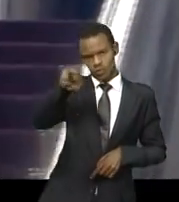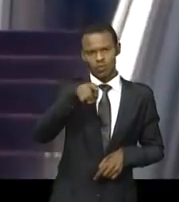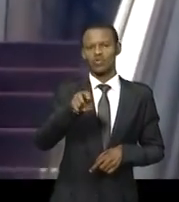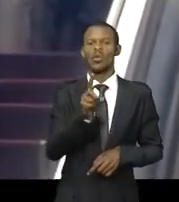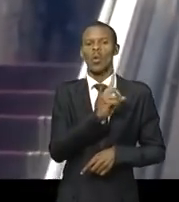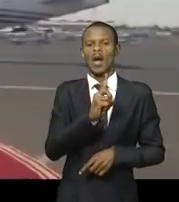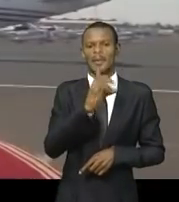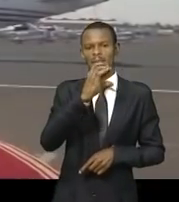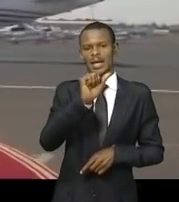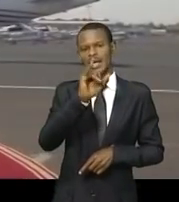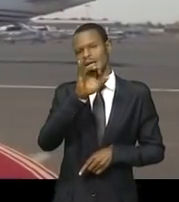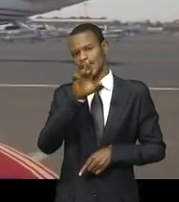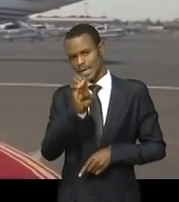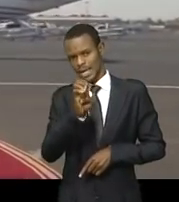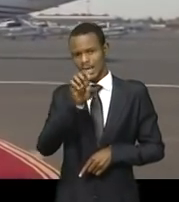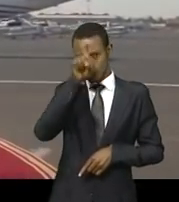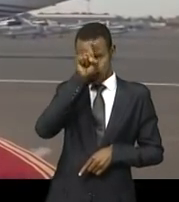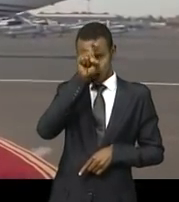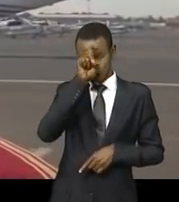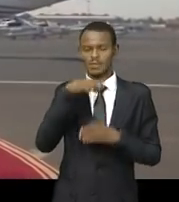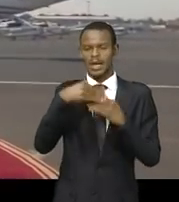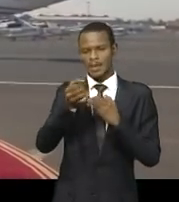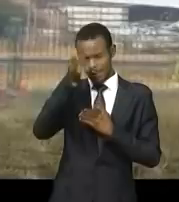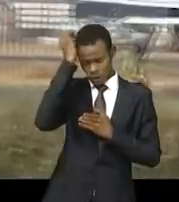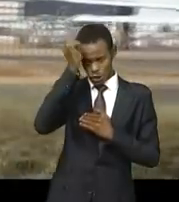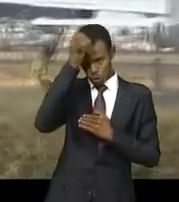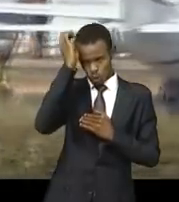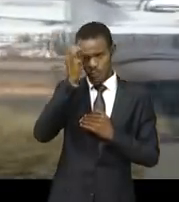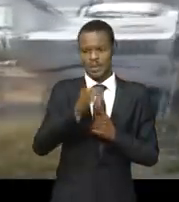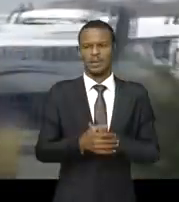en Égypte, puis à Addis Abeba, capitale éthiopienne.